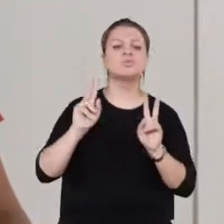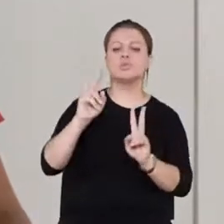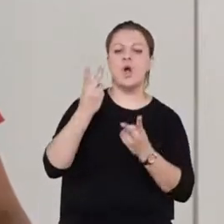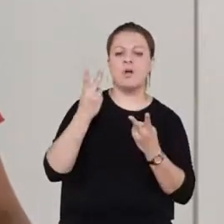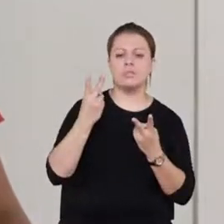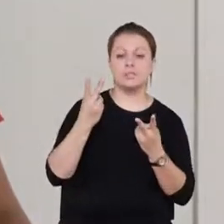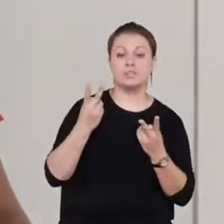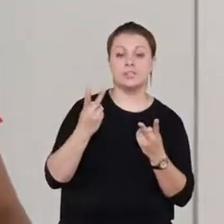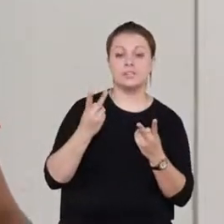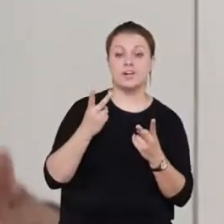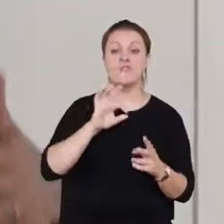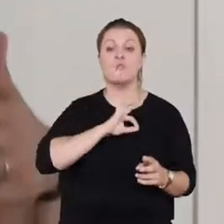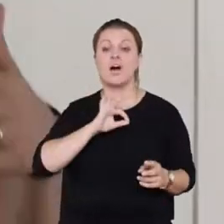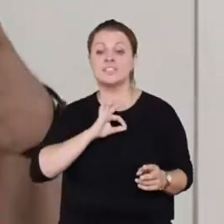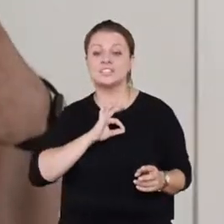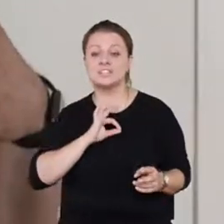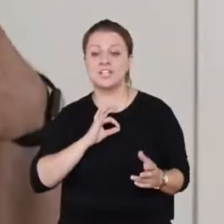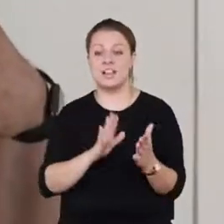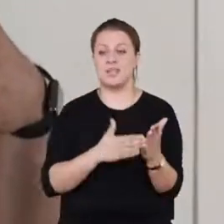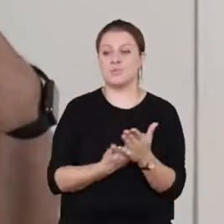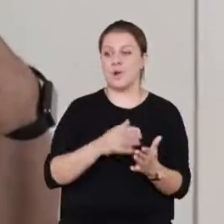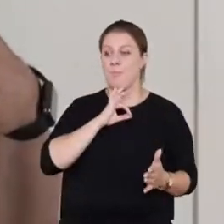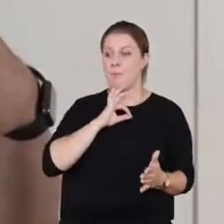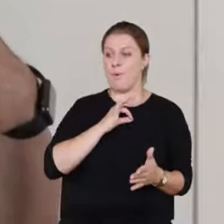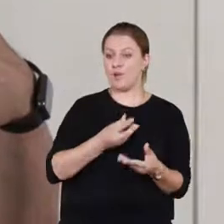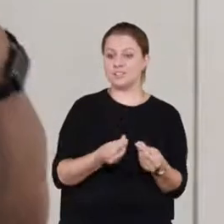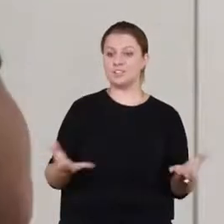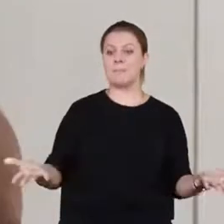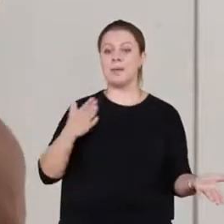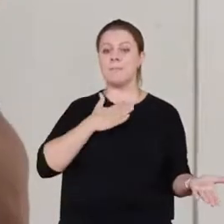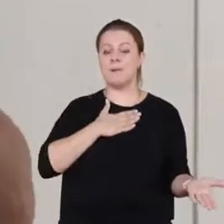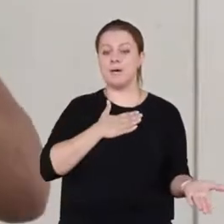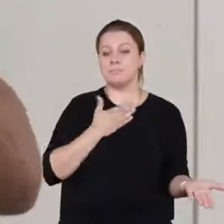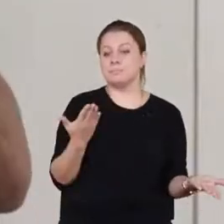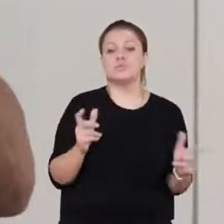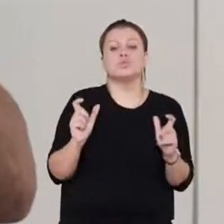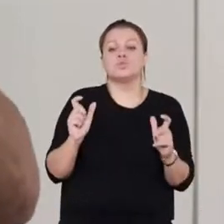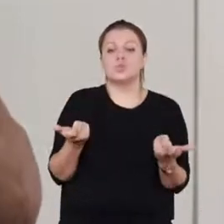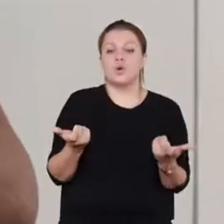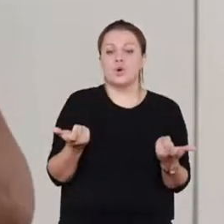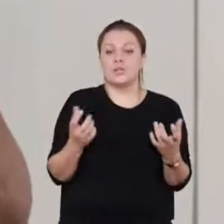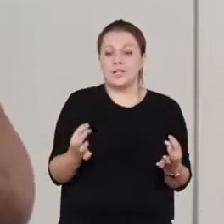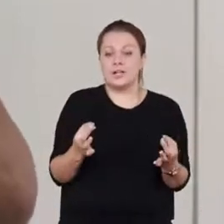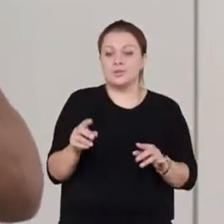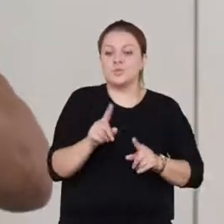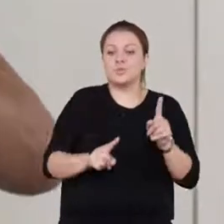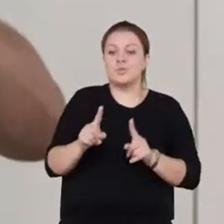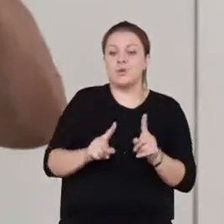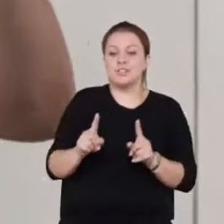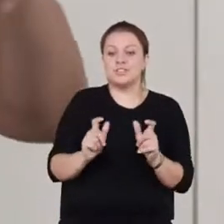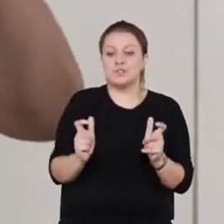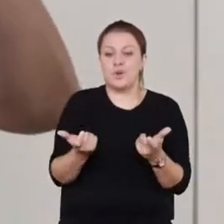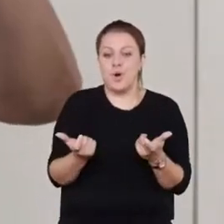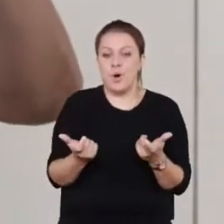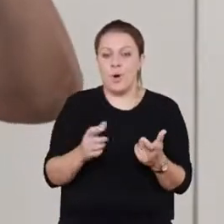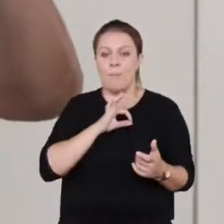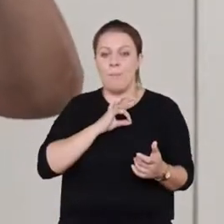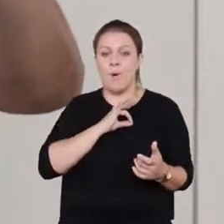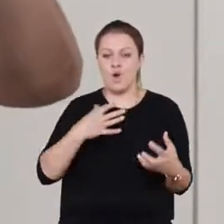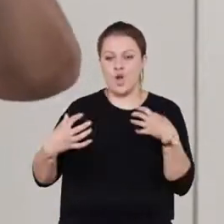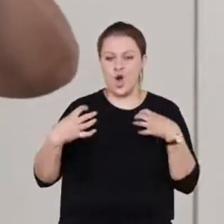środowisk właścicieli, którzy na przykład tłumaczą, że, co jest akurat dało się udowodnić, że wielkie